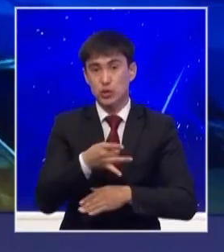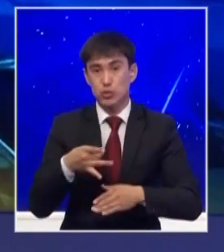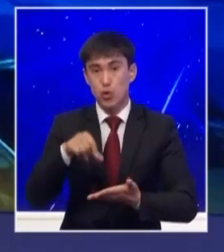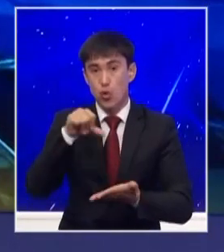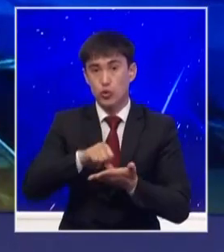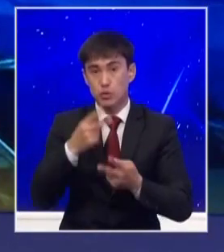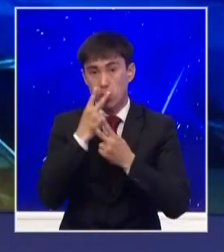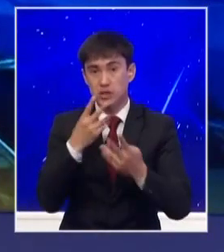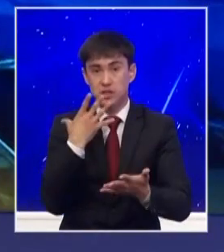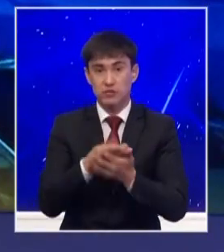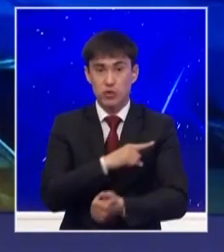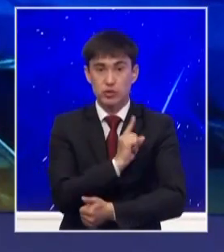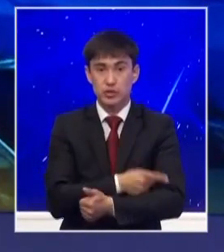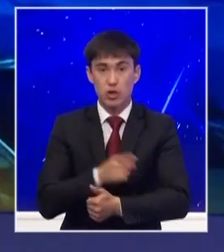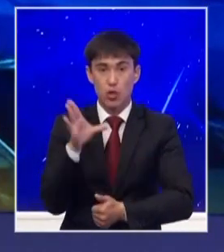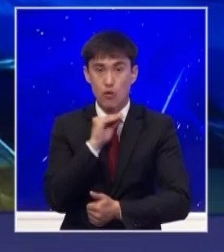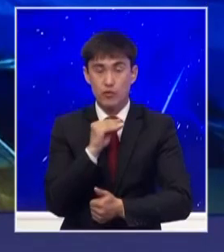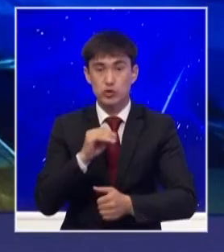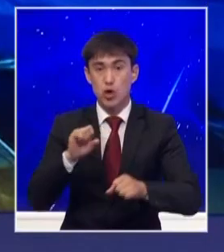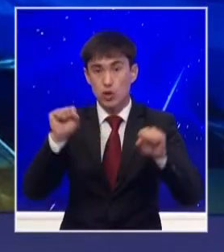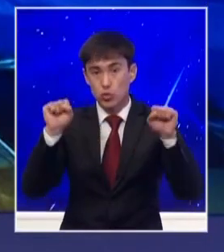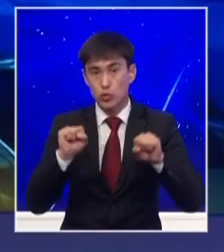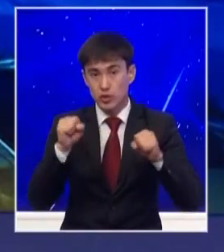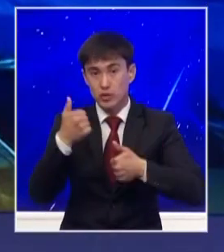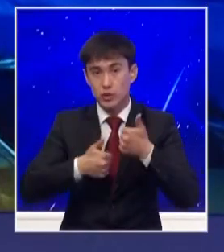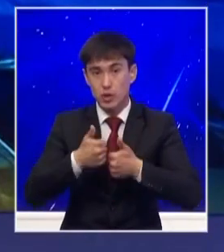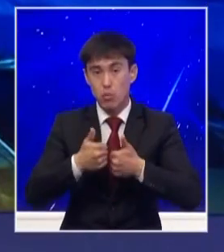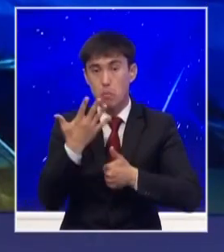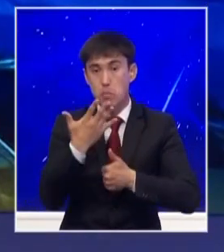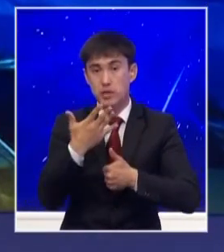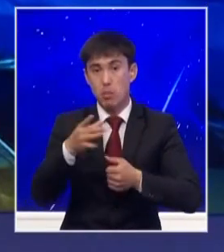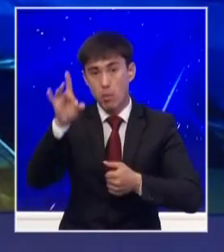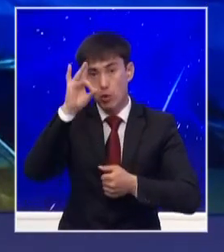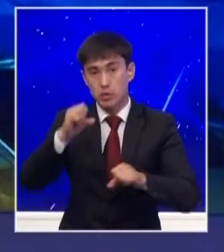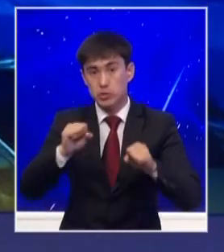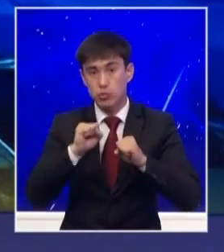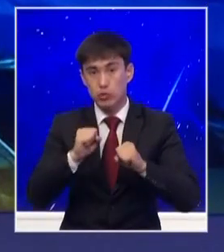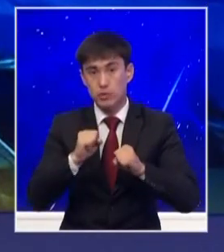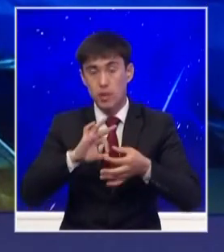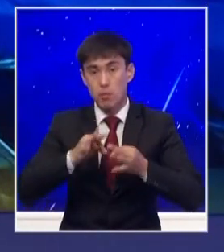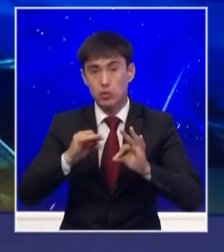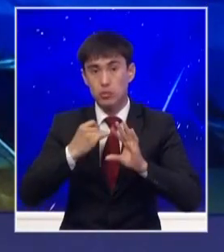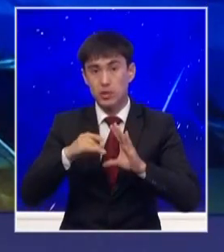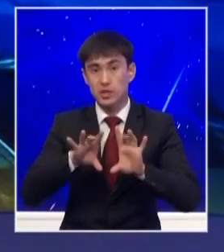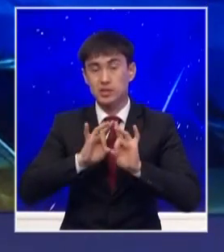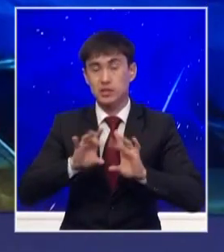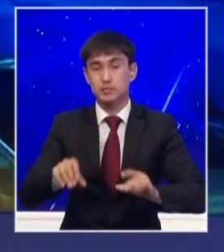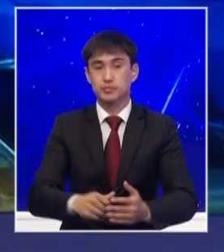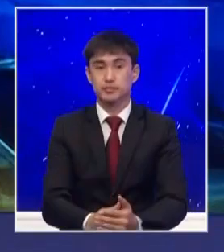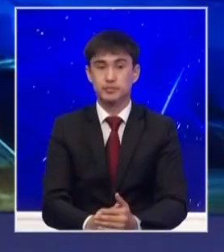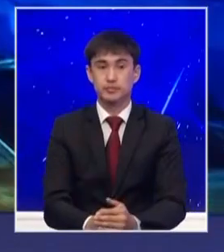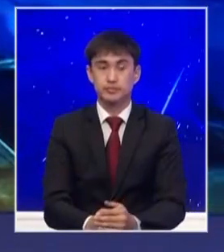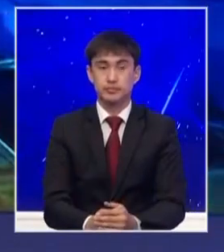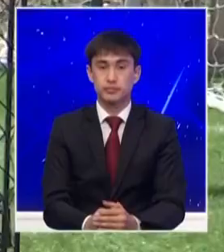региона. Участники показали свою силу и ловкость в турнирах по 5 популярным видам спорта. Подробнее смотрим далее в